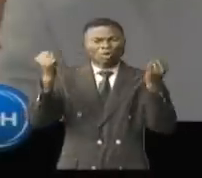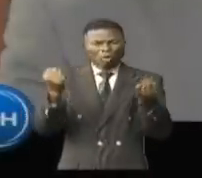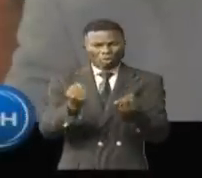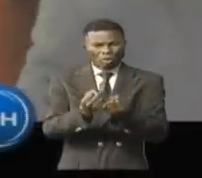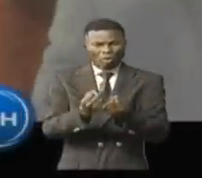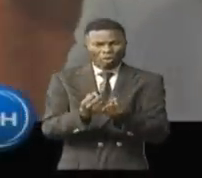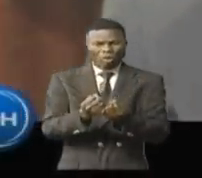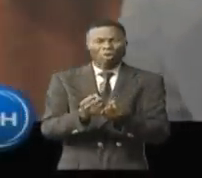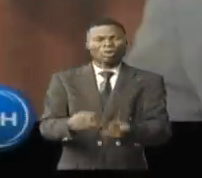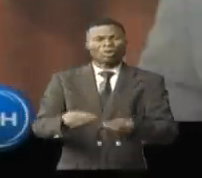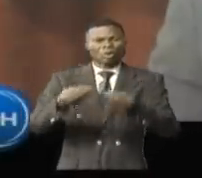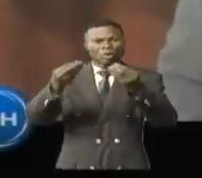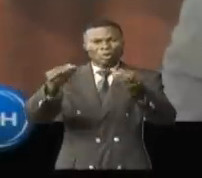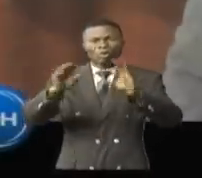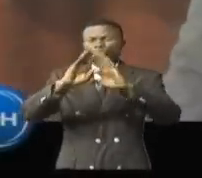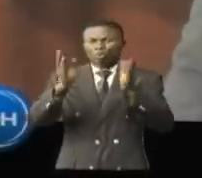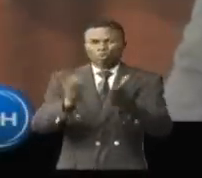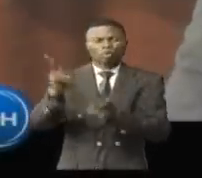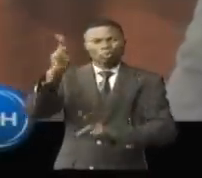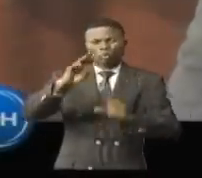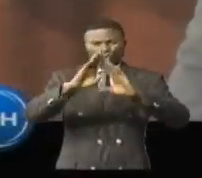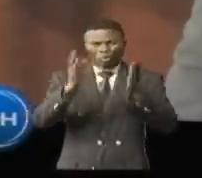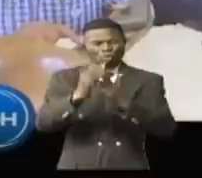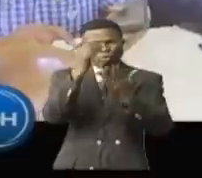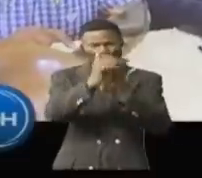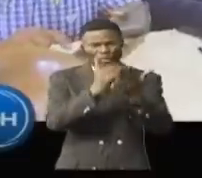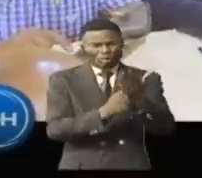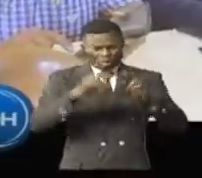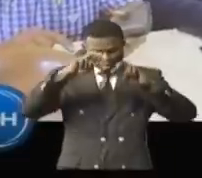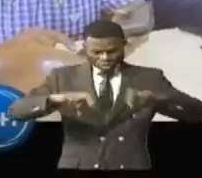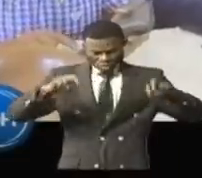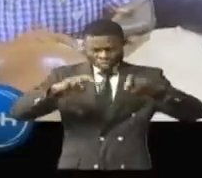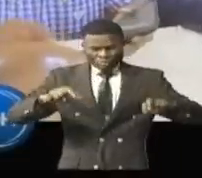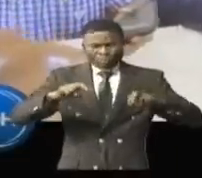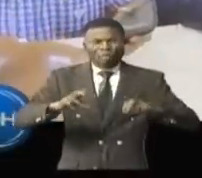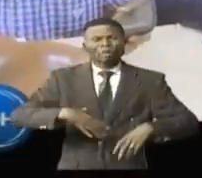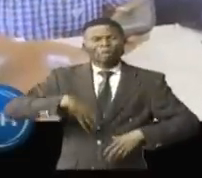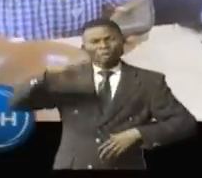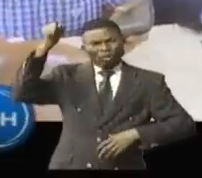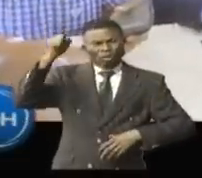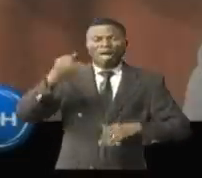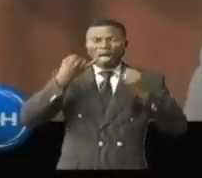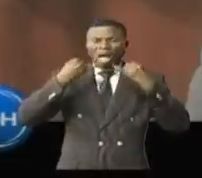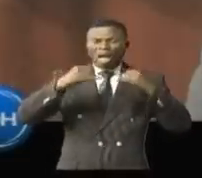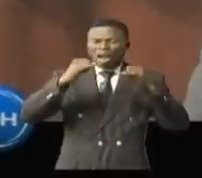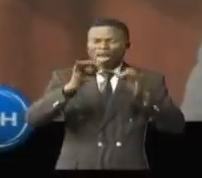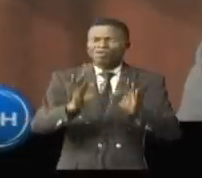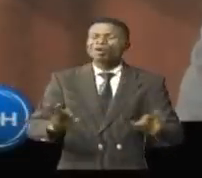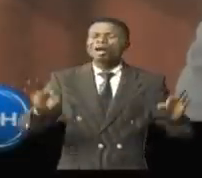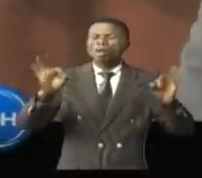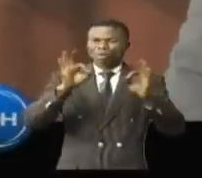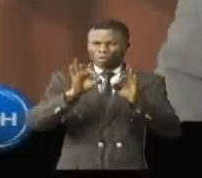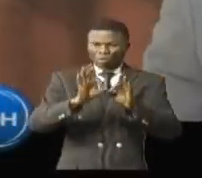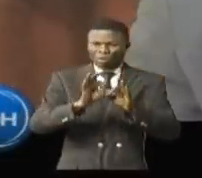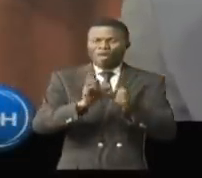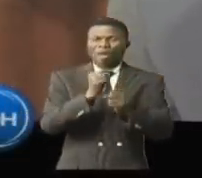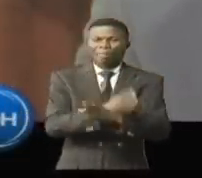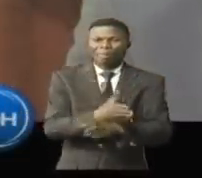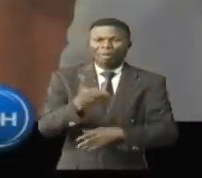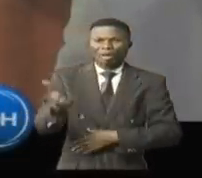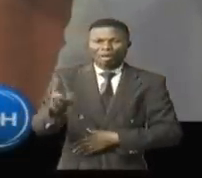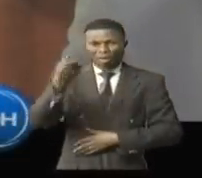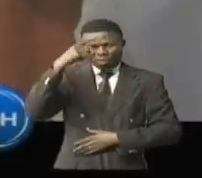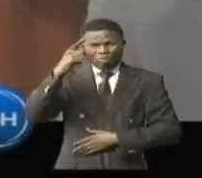et l'ENDU sont identifiés, analysés et priorisés. Les informations nécessaires sont disponibles